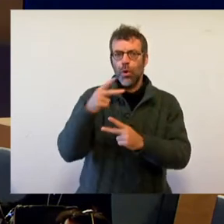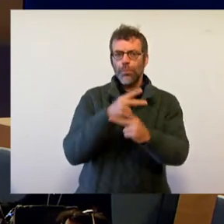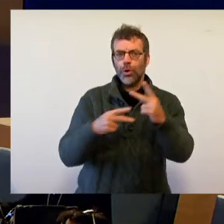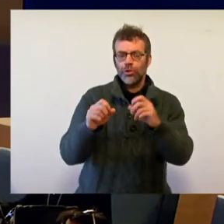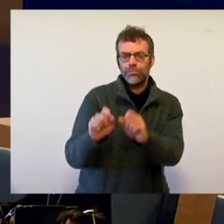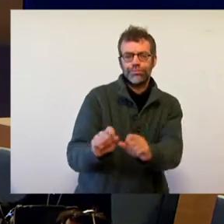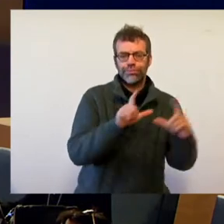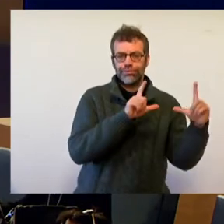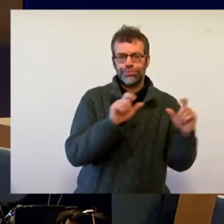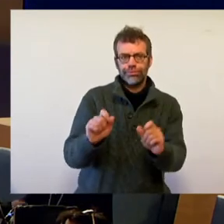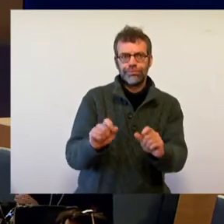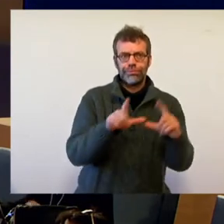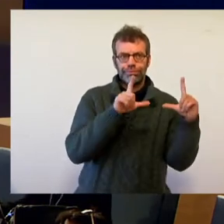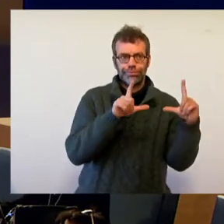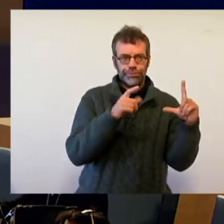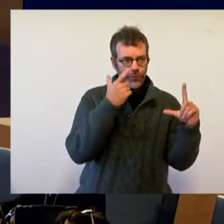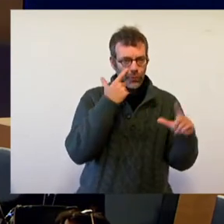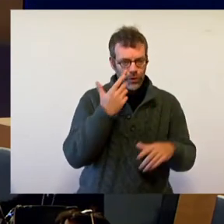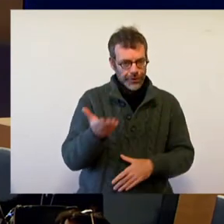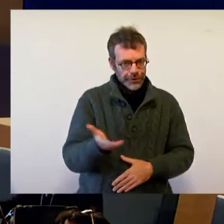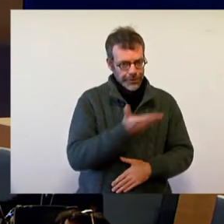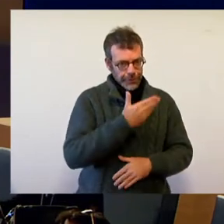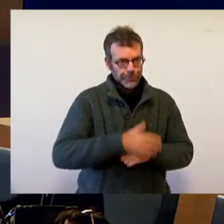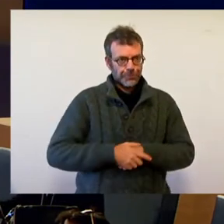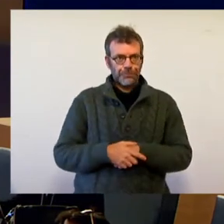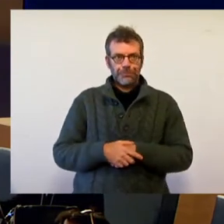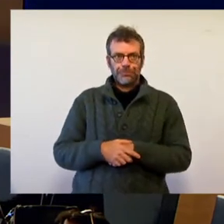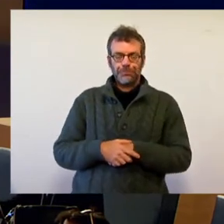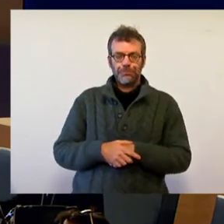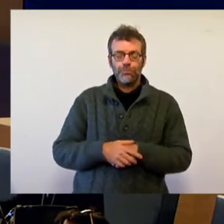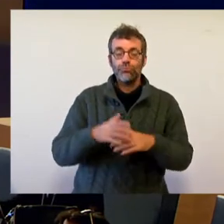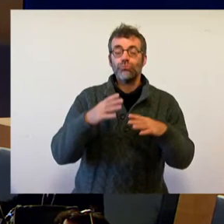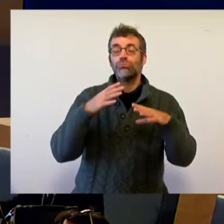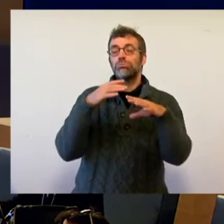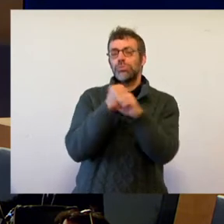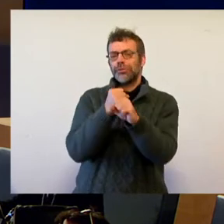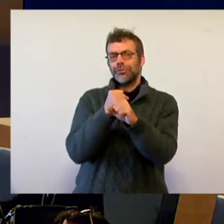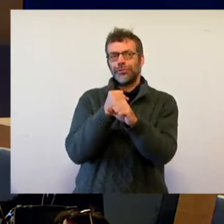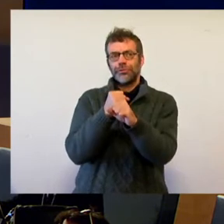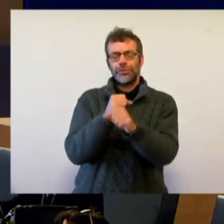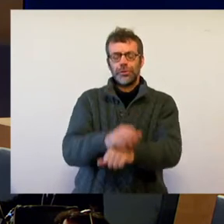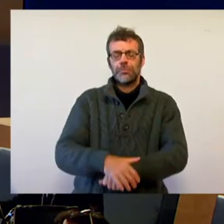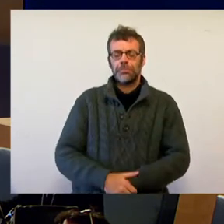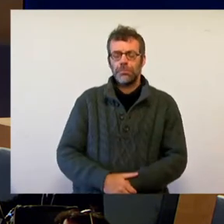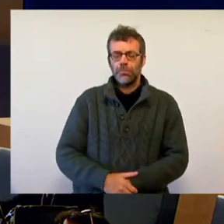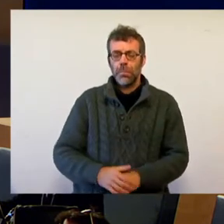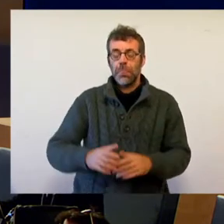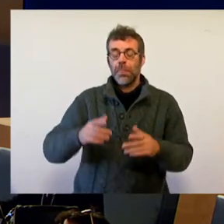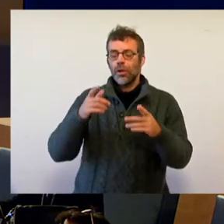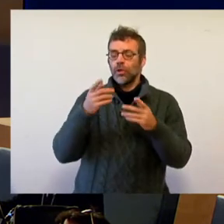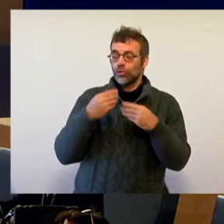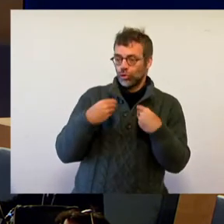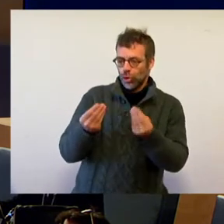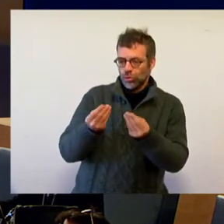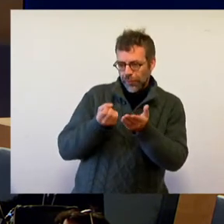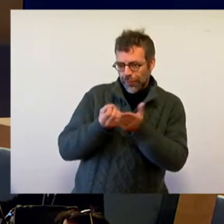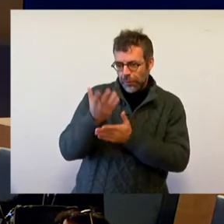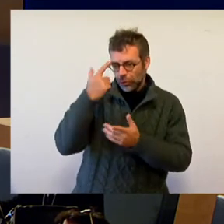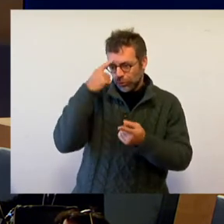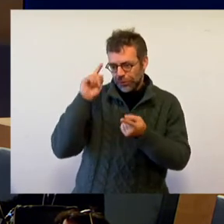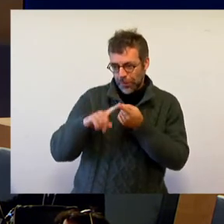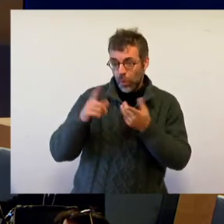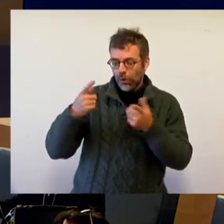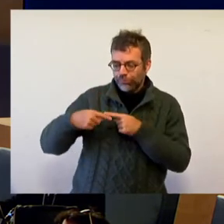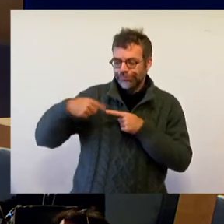plaît. Voilà, donc là, très très rapidement, pour avoir un élément temporel, rappelez-vous, le